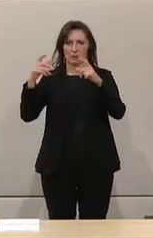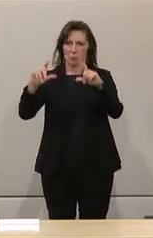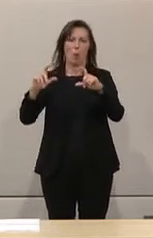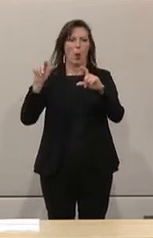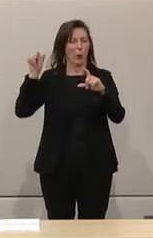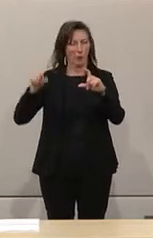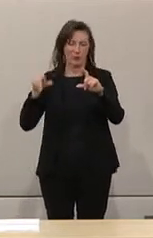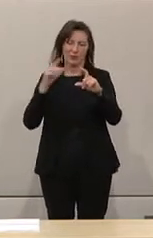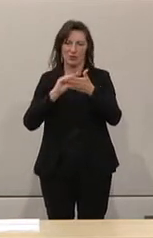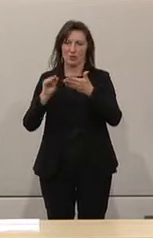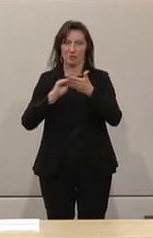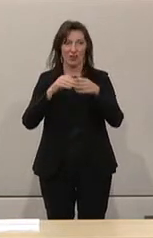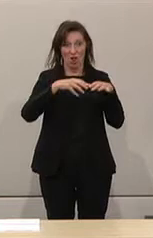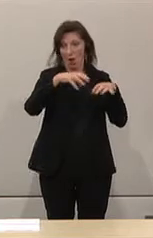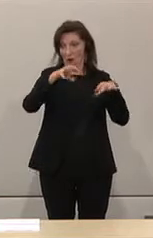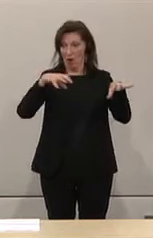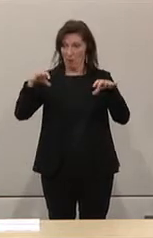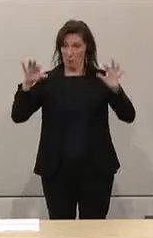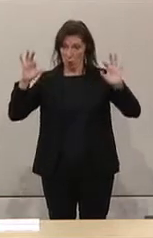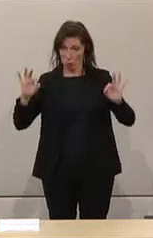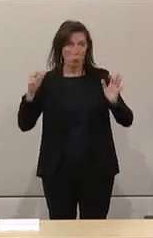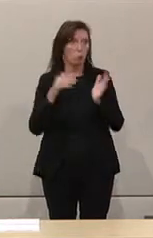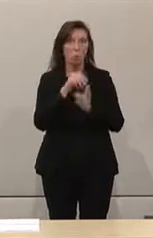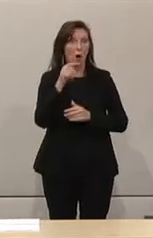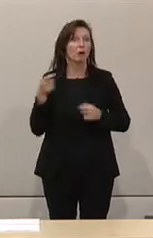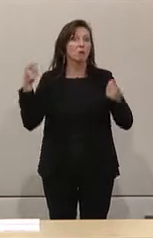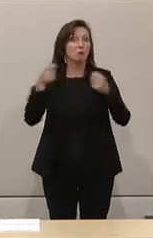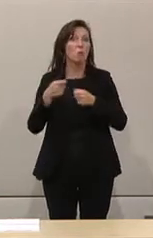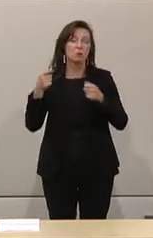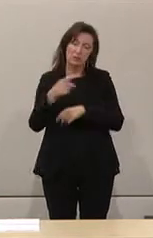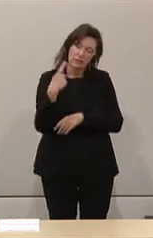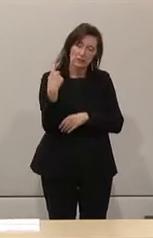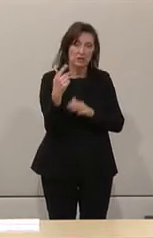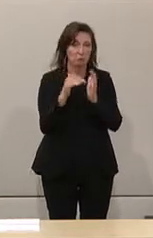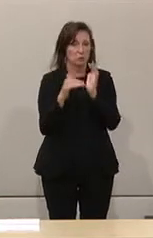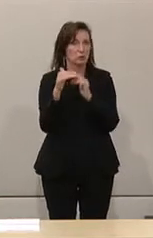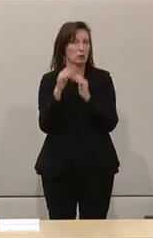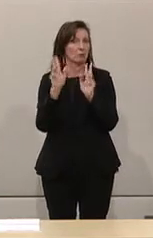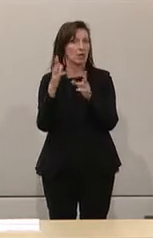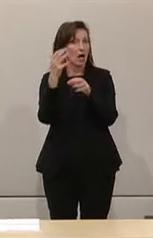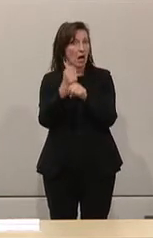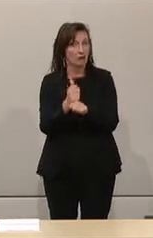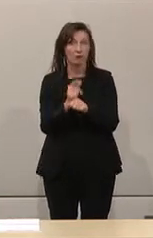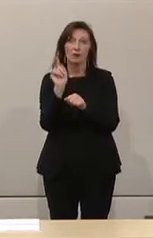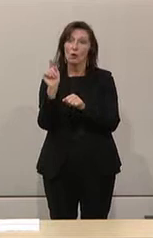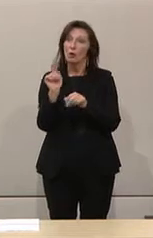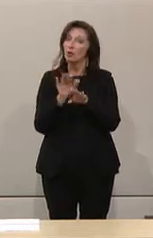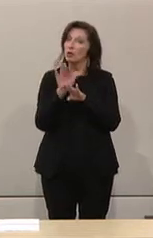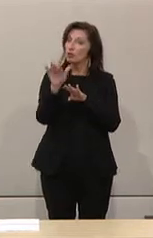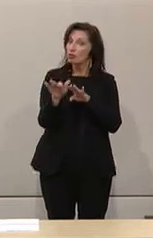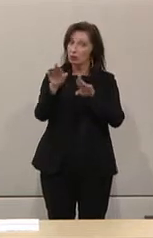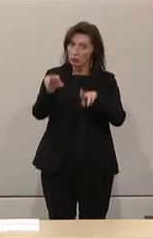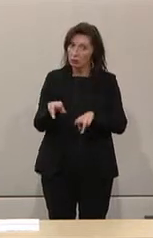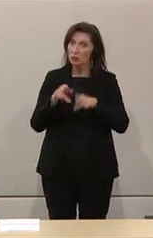gut gebauter Föderalismus bedarf der Subventionen nicht, er trägt sich selbst. Und da gehen wir einen Schritt in die richtige Richtung.